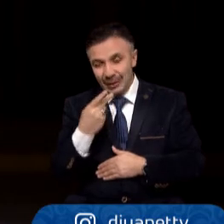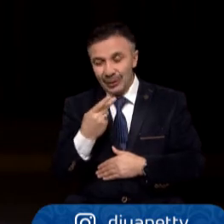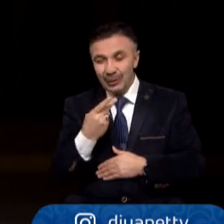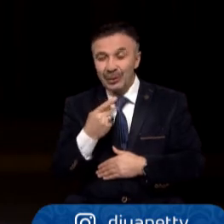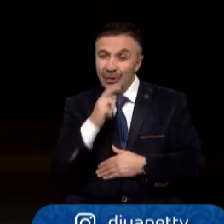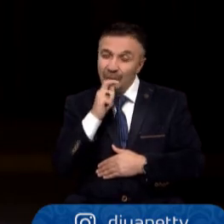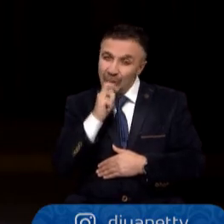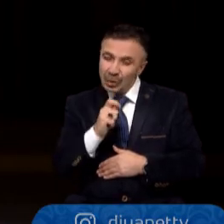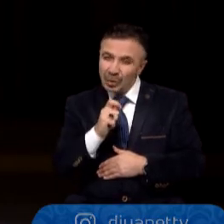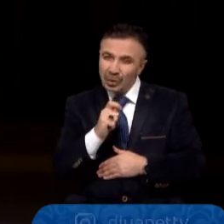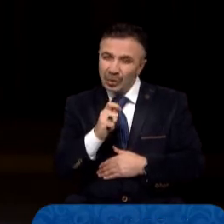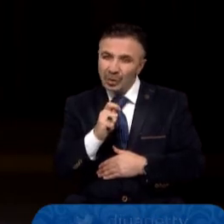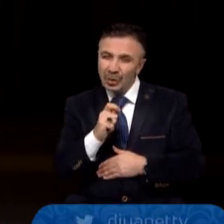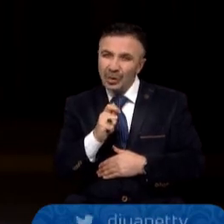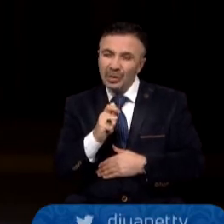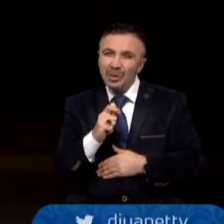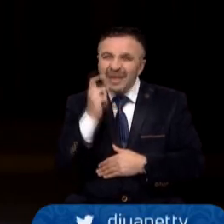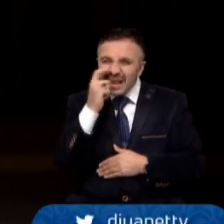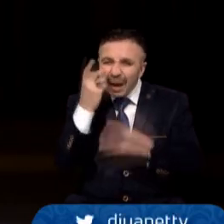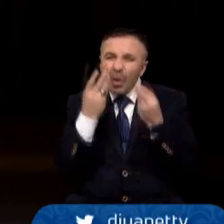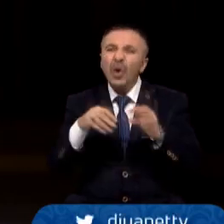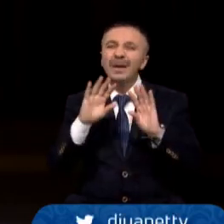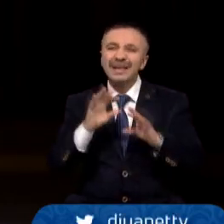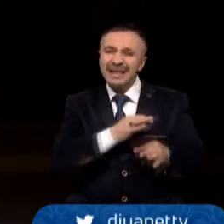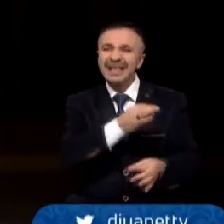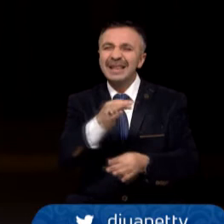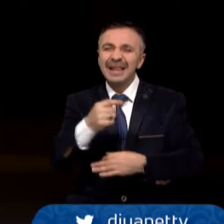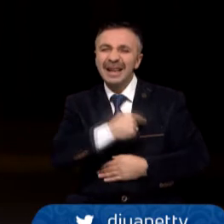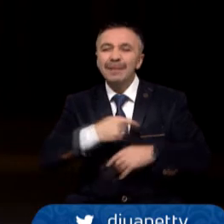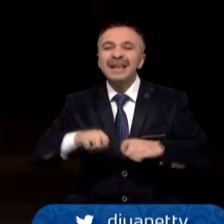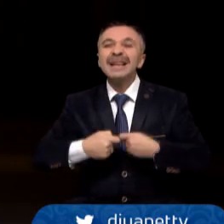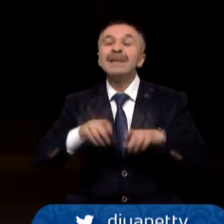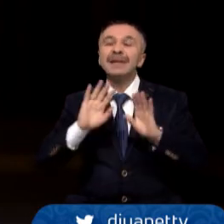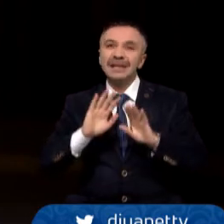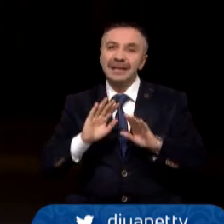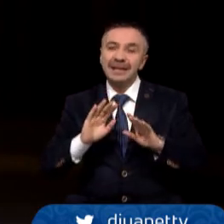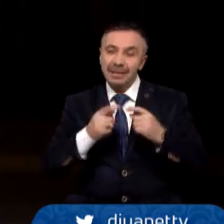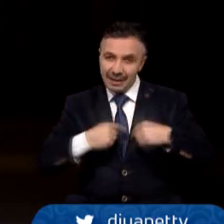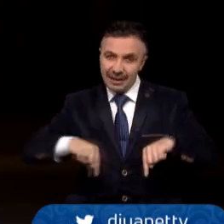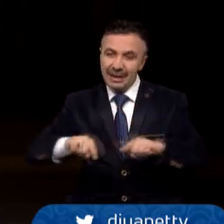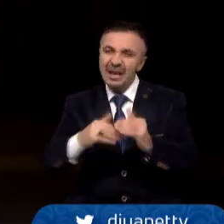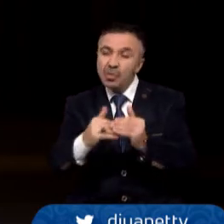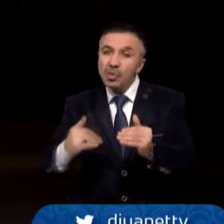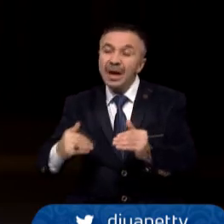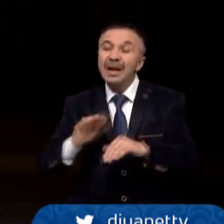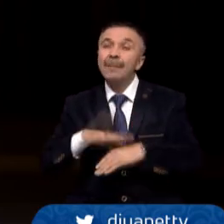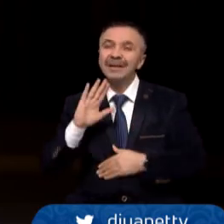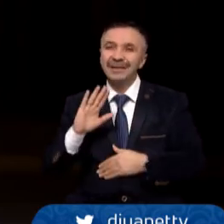konuşun sözümüz iğne gibi batmasın insanları kırmasın bizden